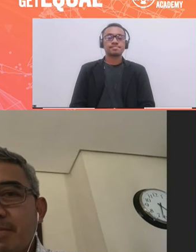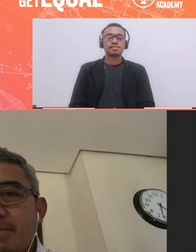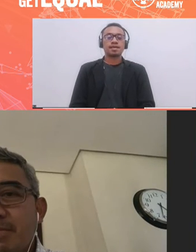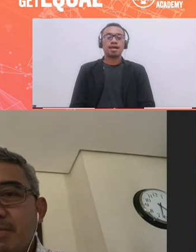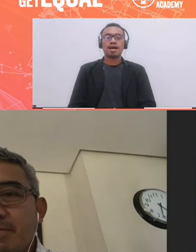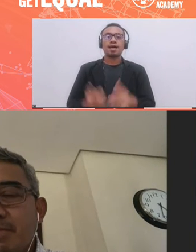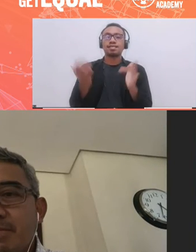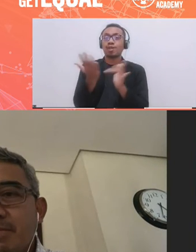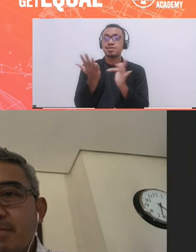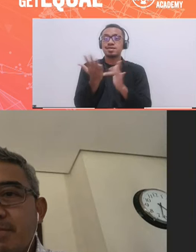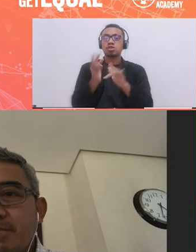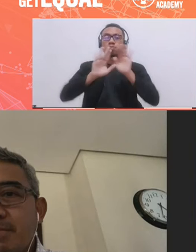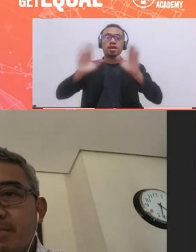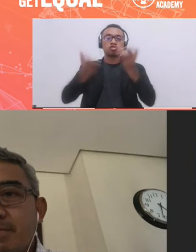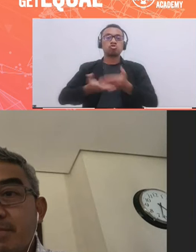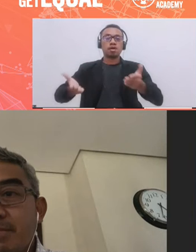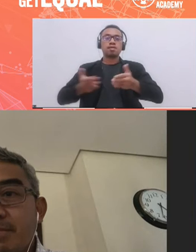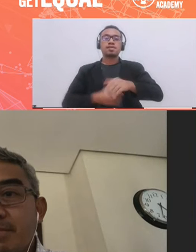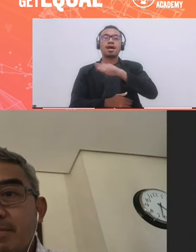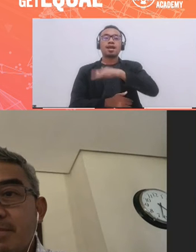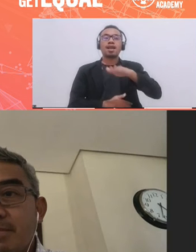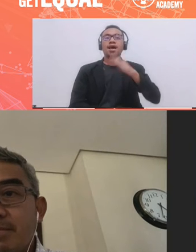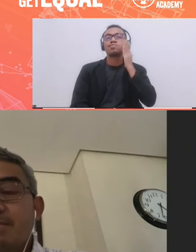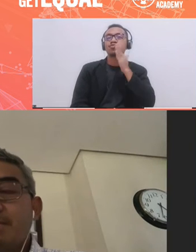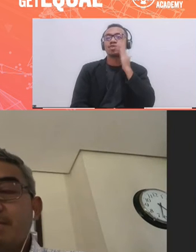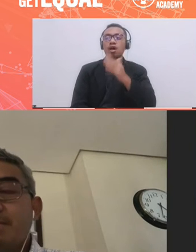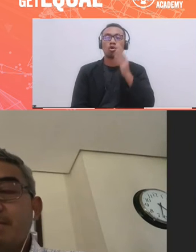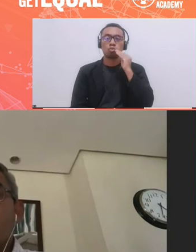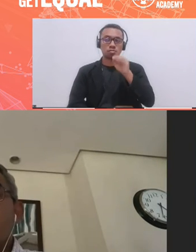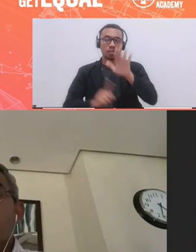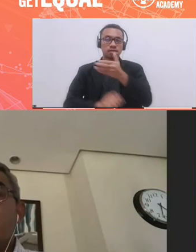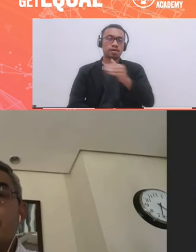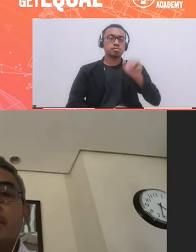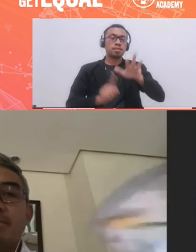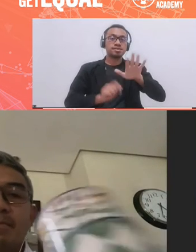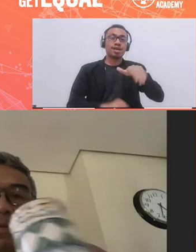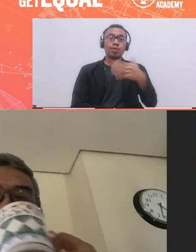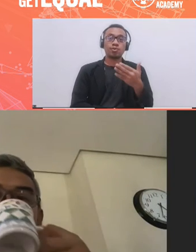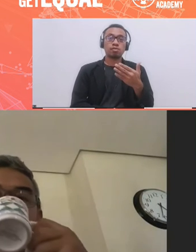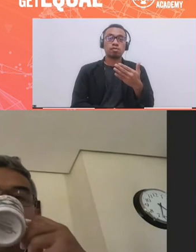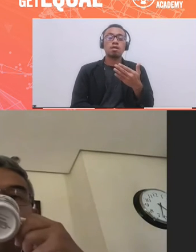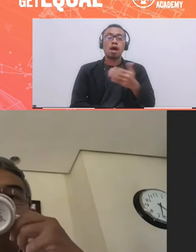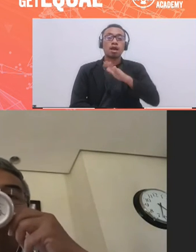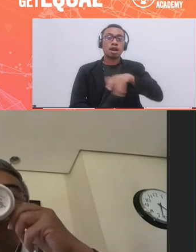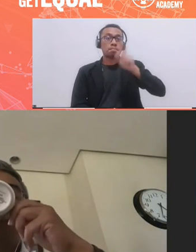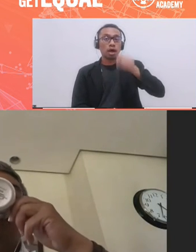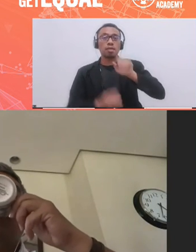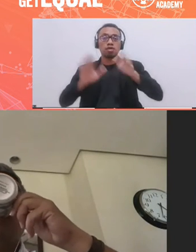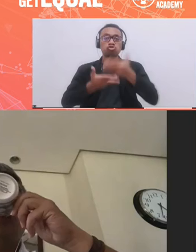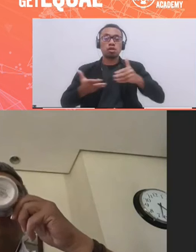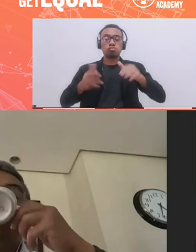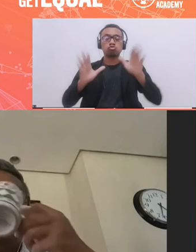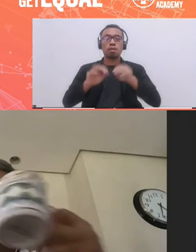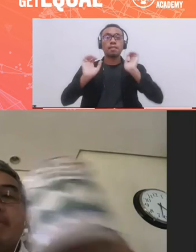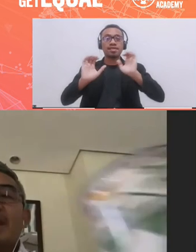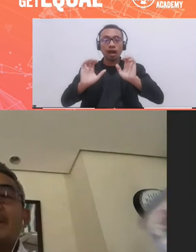satunya yang digunakan sama anak-anak muda terutama di usia 15-19 tahun yang angkanya cukup besar juga punya efek samping. Data itu yang tadi disampaikan